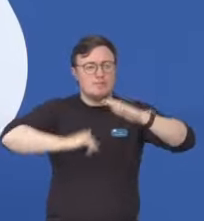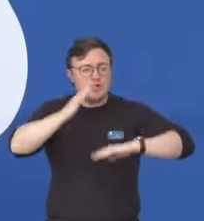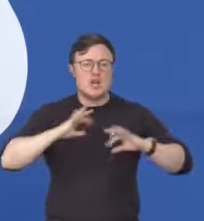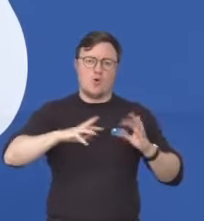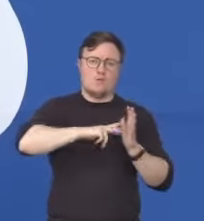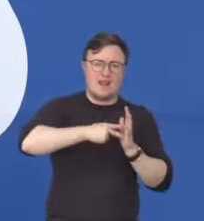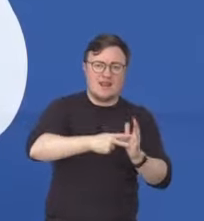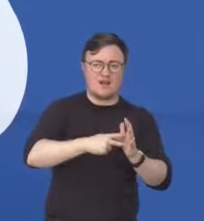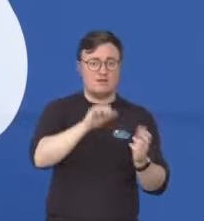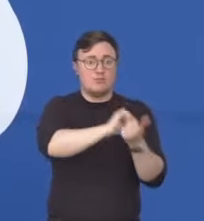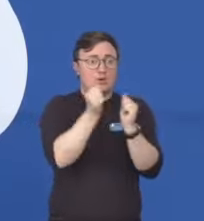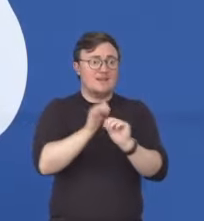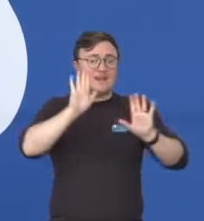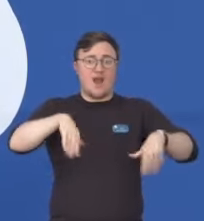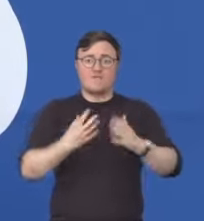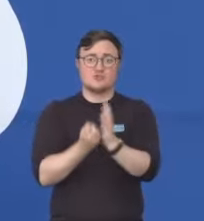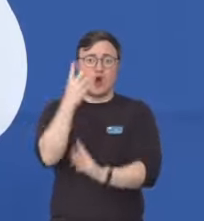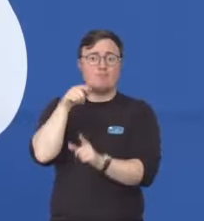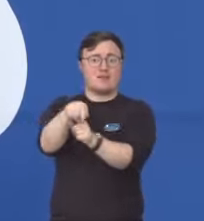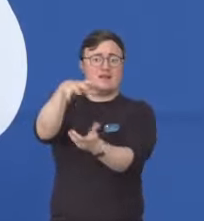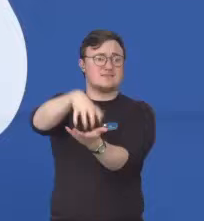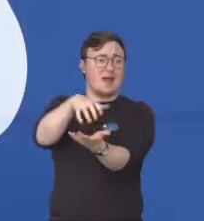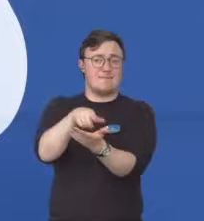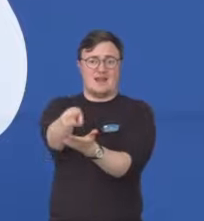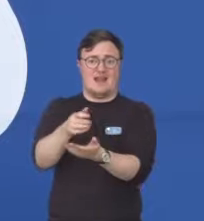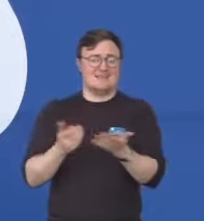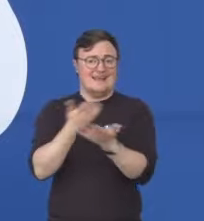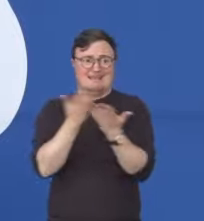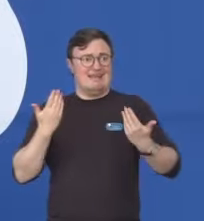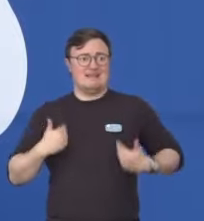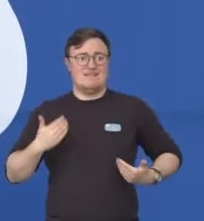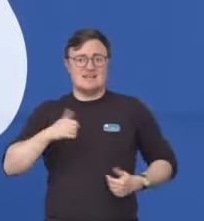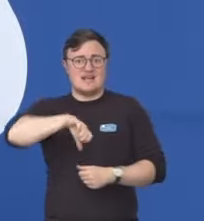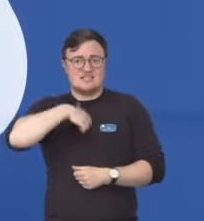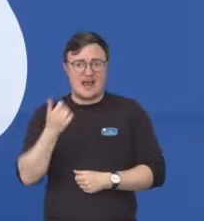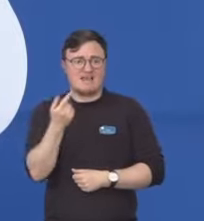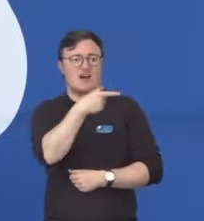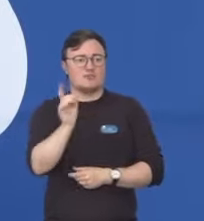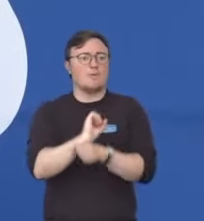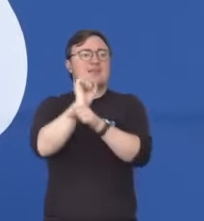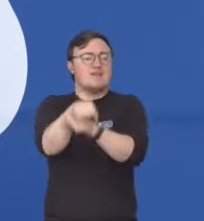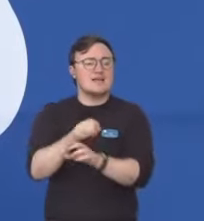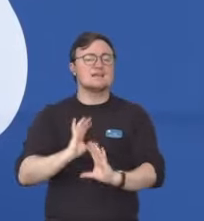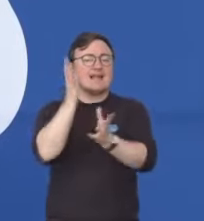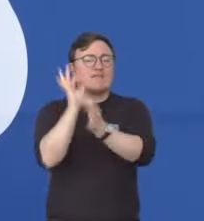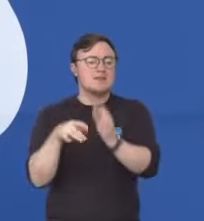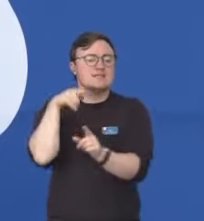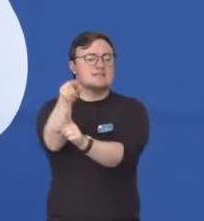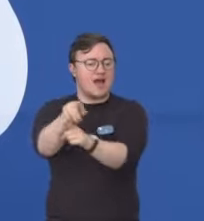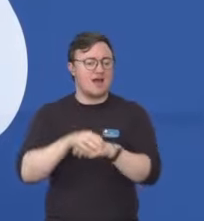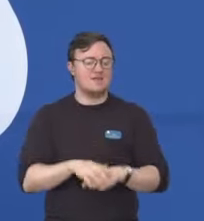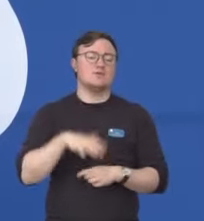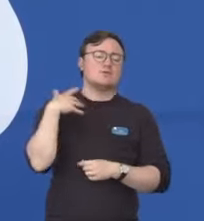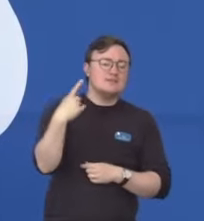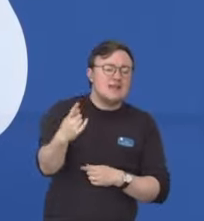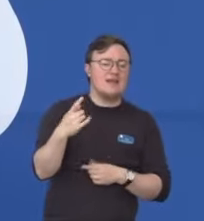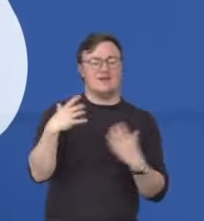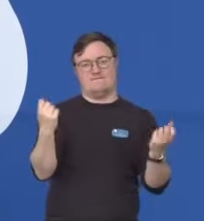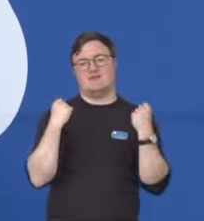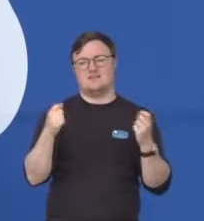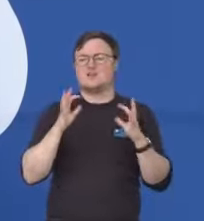planeras. Det är politik som har skapat de här parallellsamhällena, inte individerna som tvingas leva i det. Och det är det som är det viktiga här. Hur